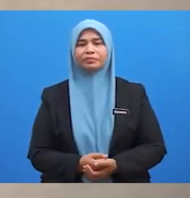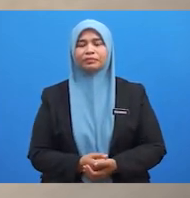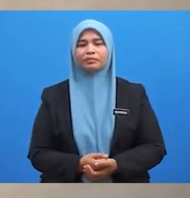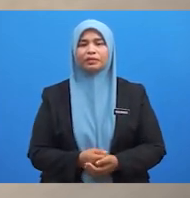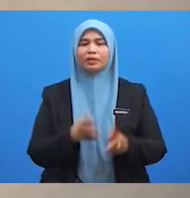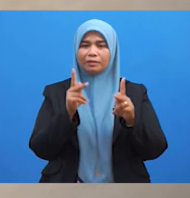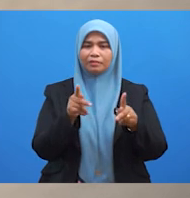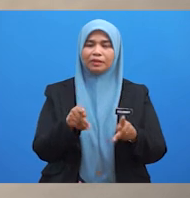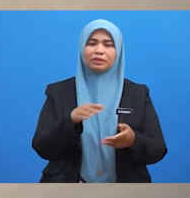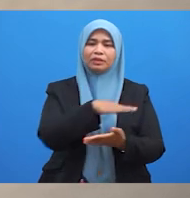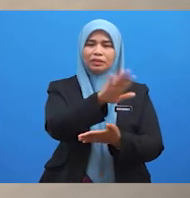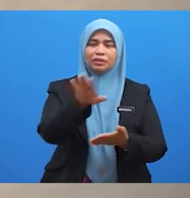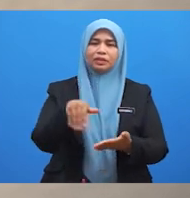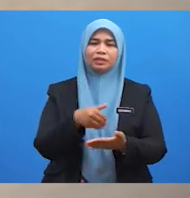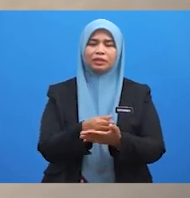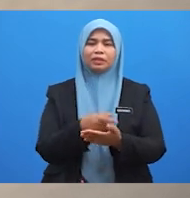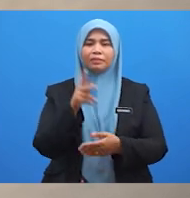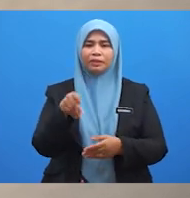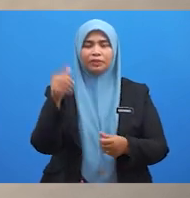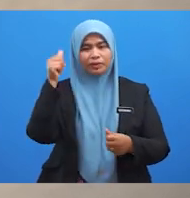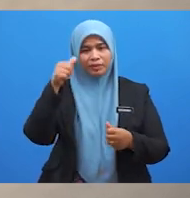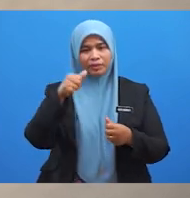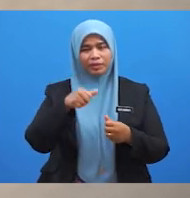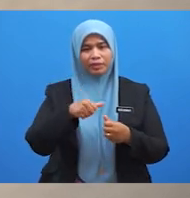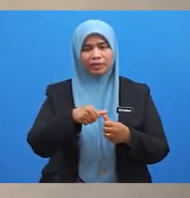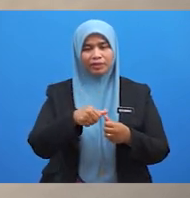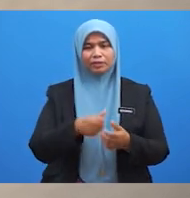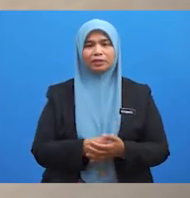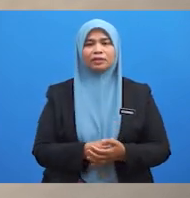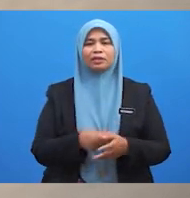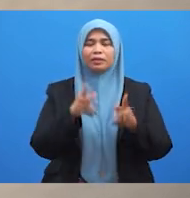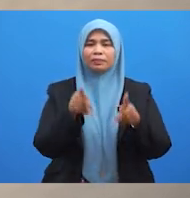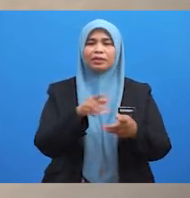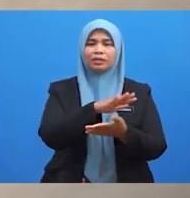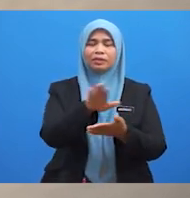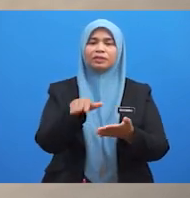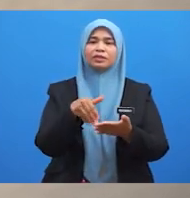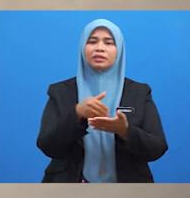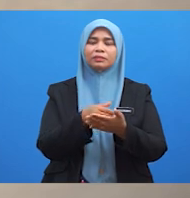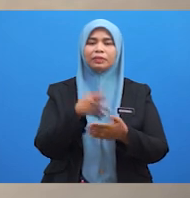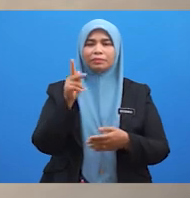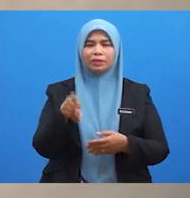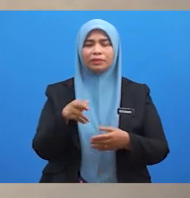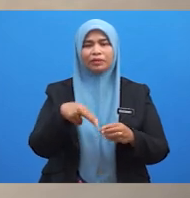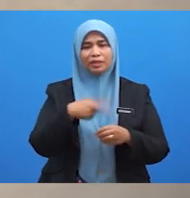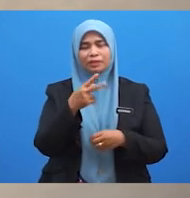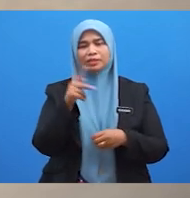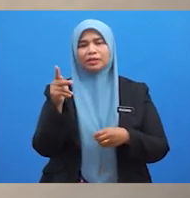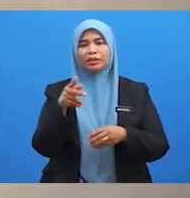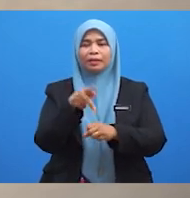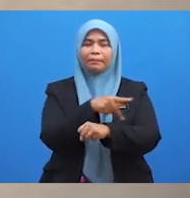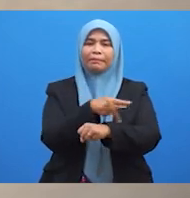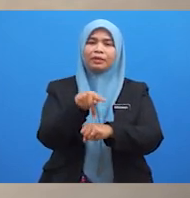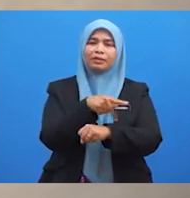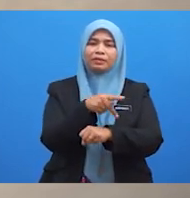Pelajar sekalian, perlu diingatkan, pelajar semua perlu menghasilkan